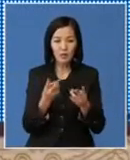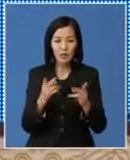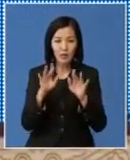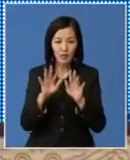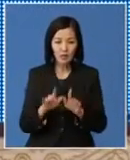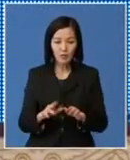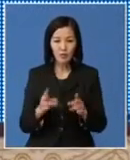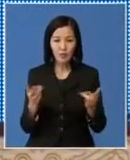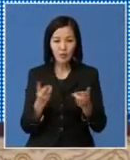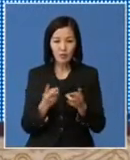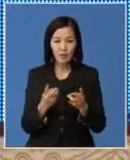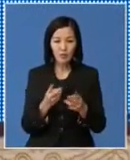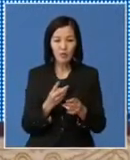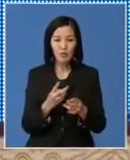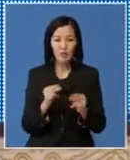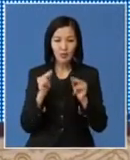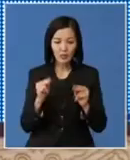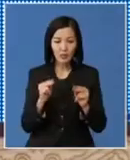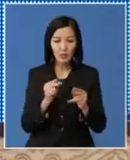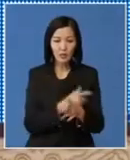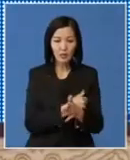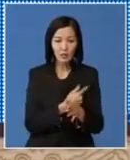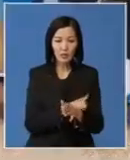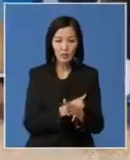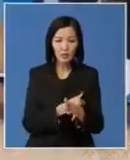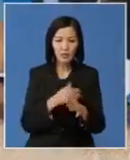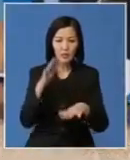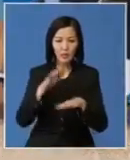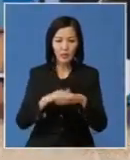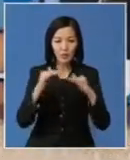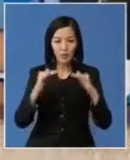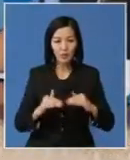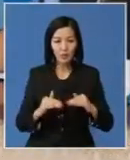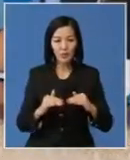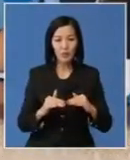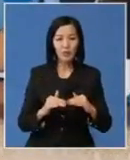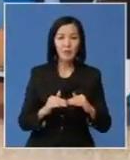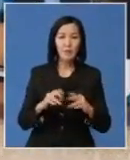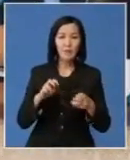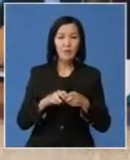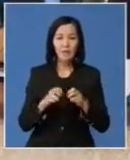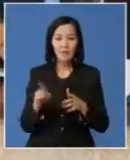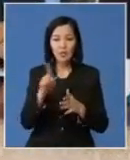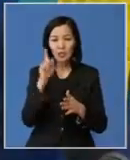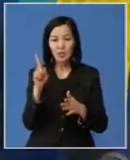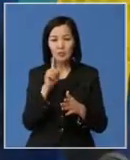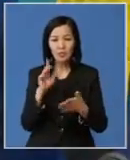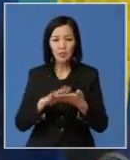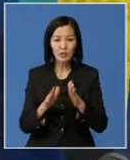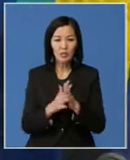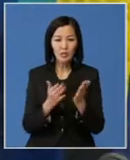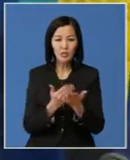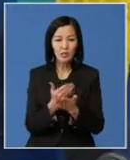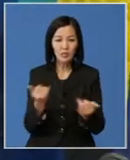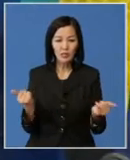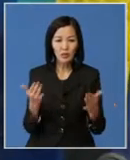томограф десентный медицина саласында әзірге біздің базамыз төмен. Өзекті мәселені шешудің бірден бір жолы жас мамандарға жағдай жасау, яғни